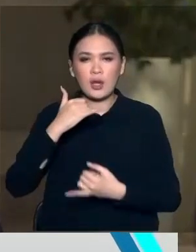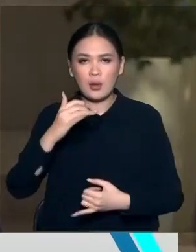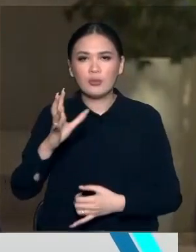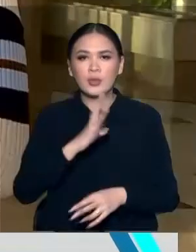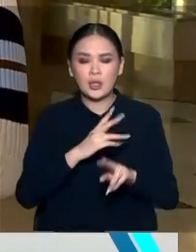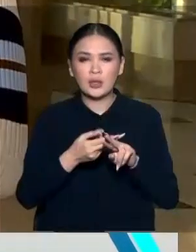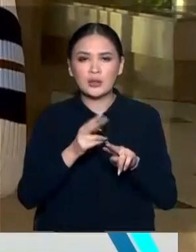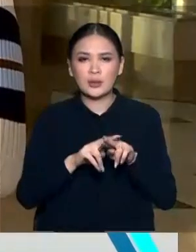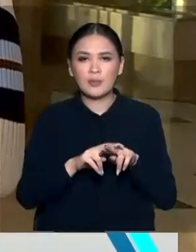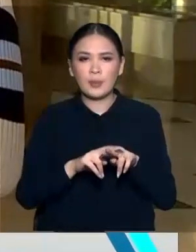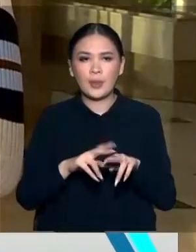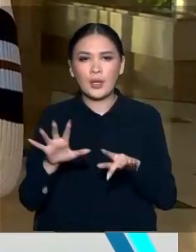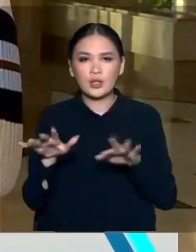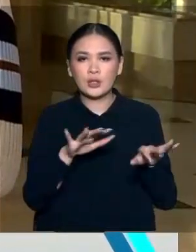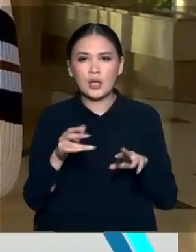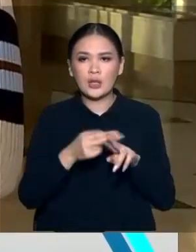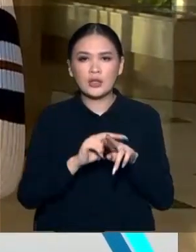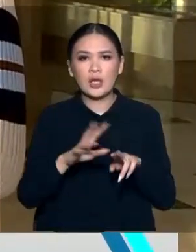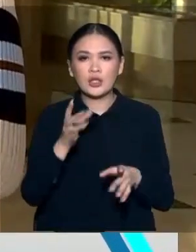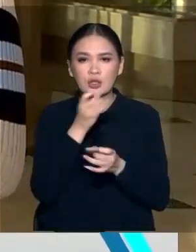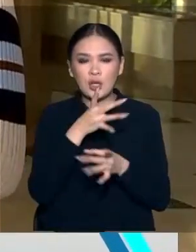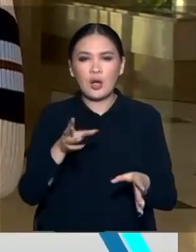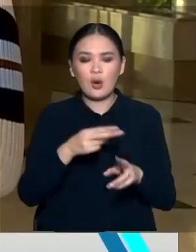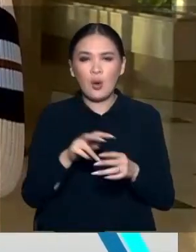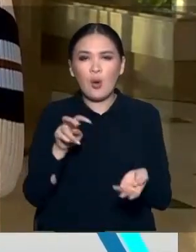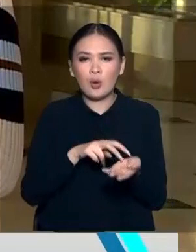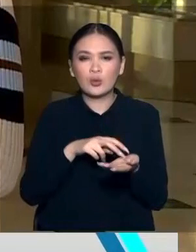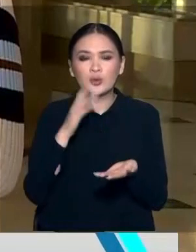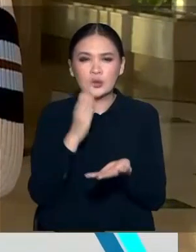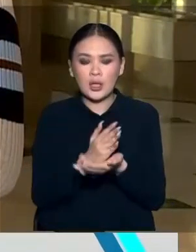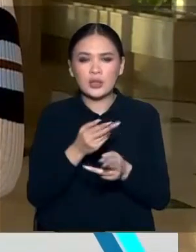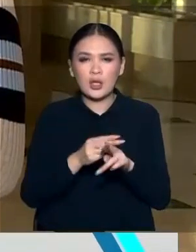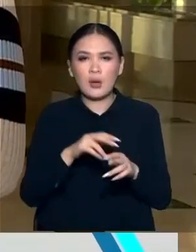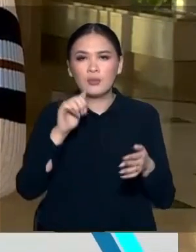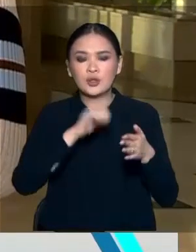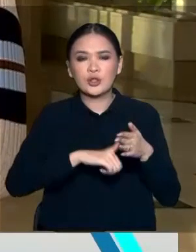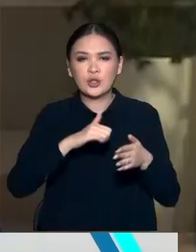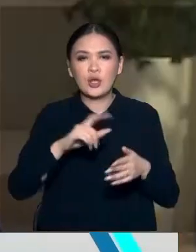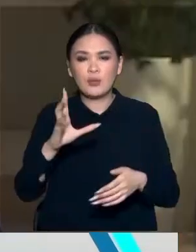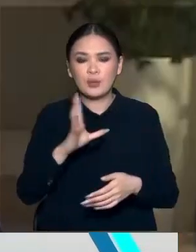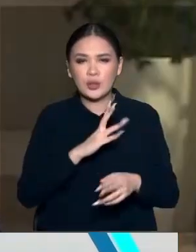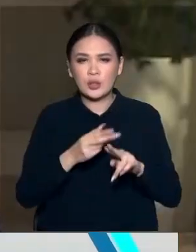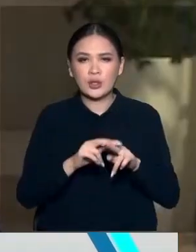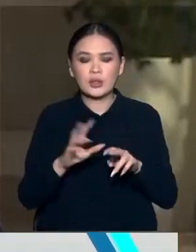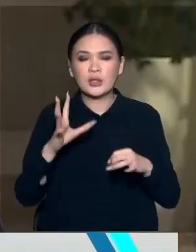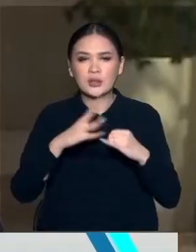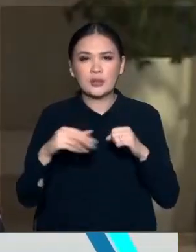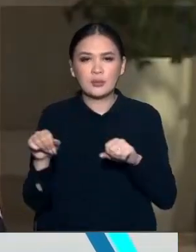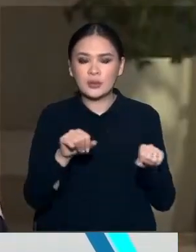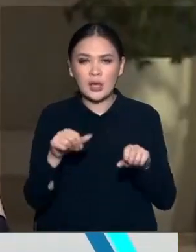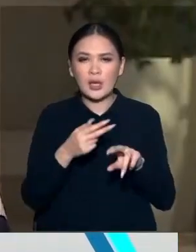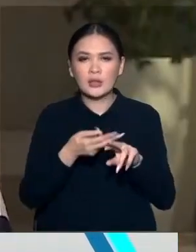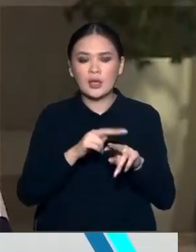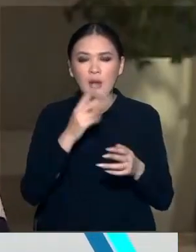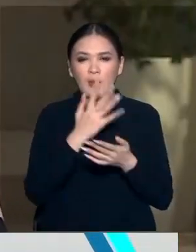қалай екен? Жағдайлары жақсы, бірақ олар әлі де қорқу үстінде. Себебі біз жер сілкінісінің қай мезетте қашан